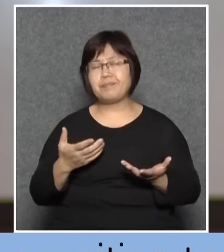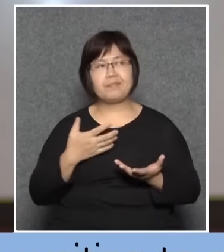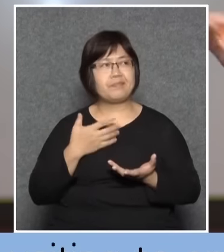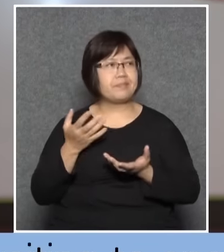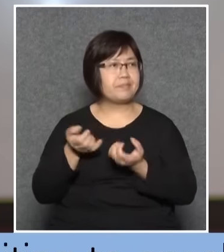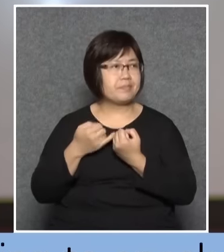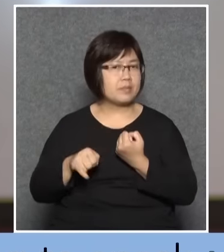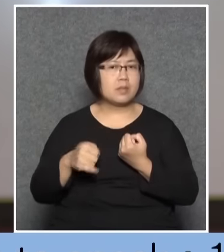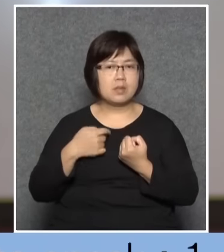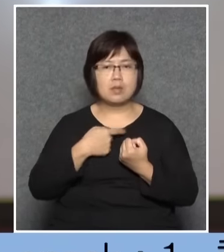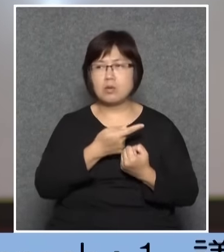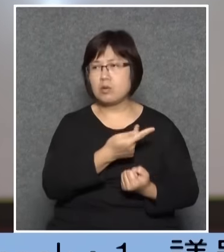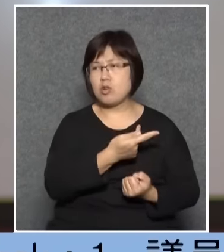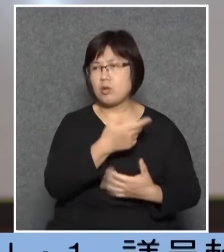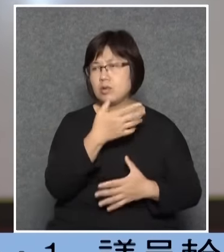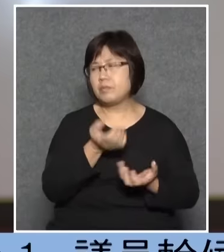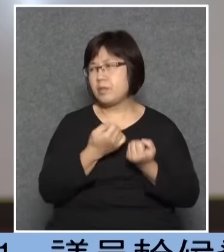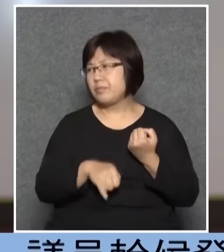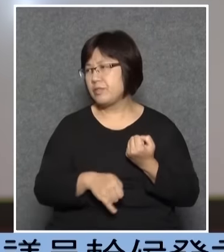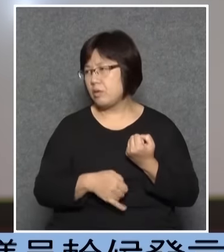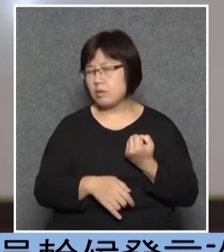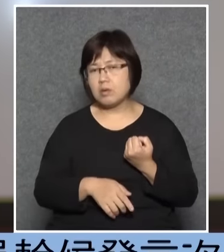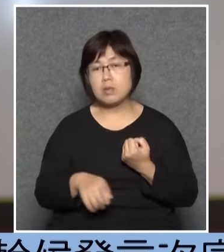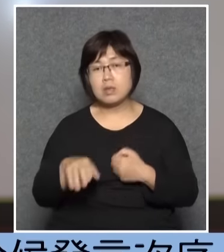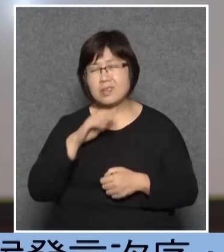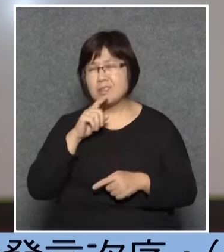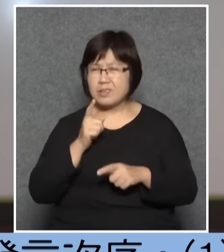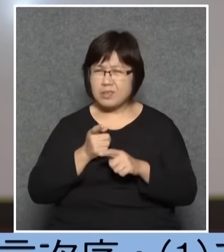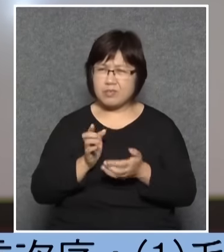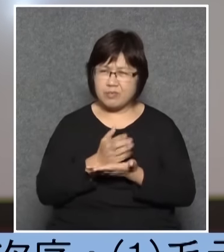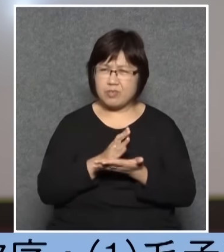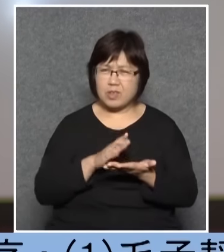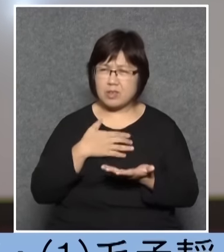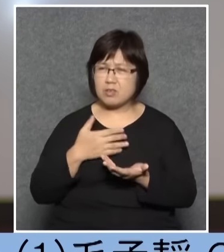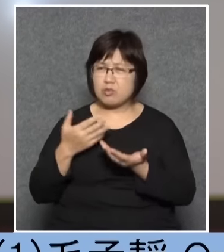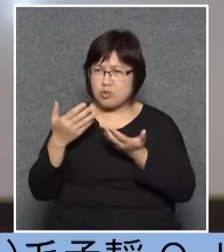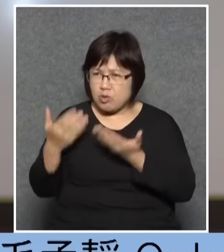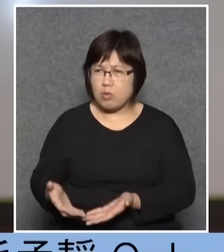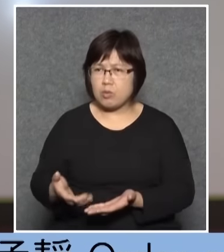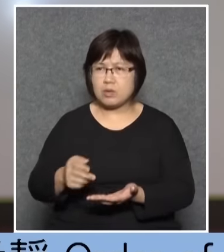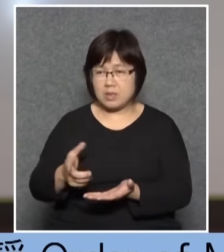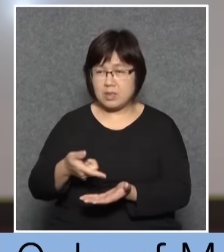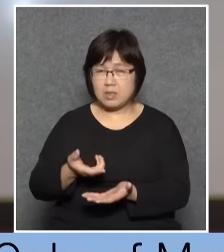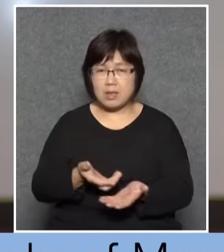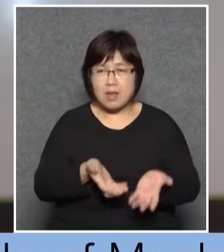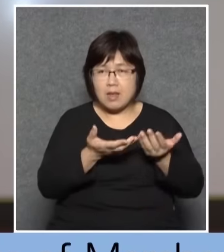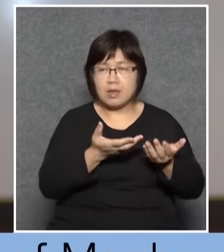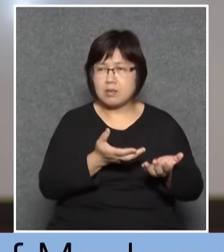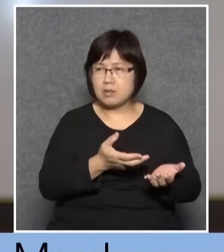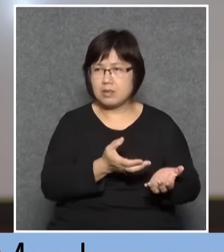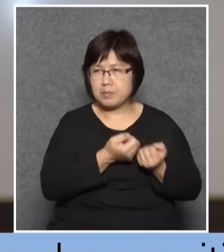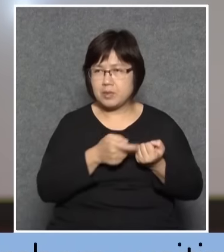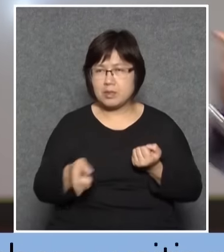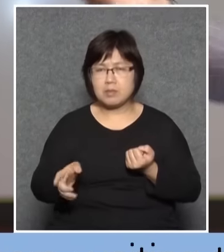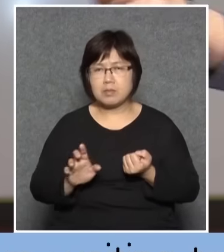起码我同阿涂谨申接受唔到啦。咁你咧真系有分轻重嘅，对你嚟讲啦，呢啲你就收货，呢啲就改，系